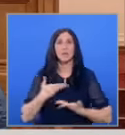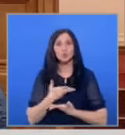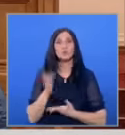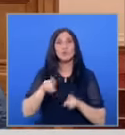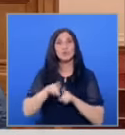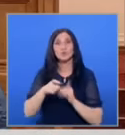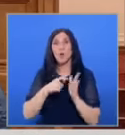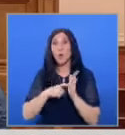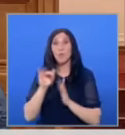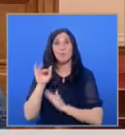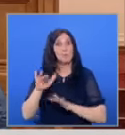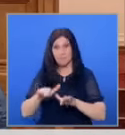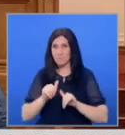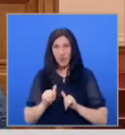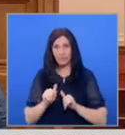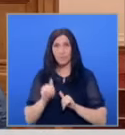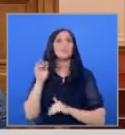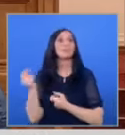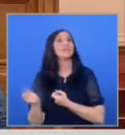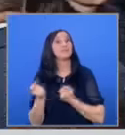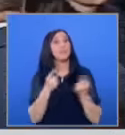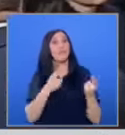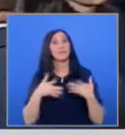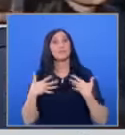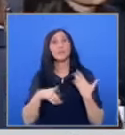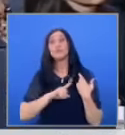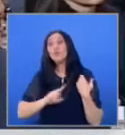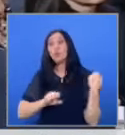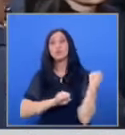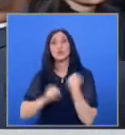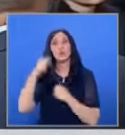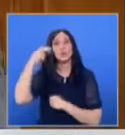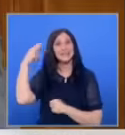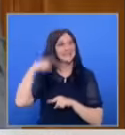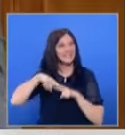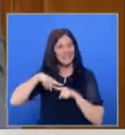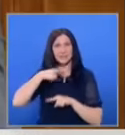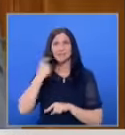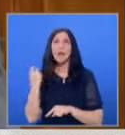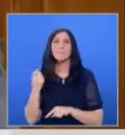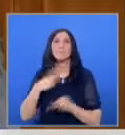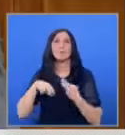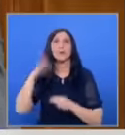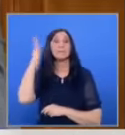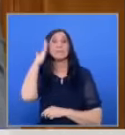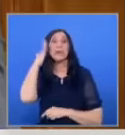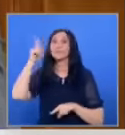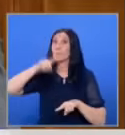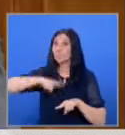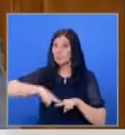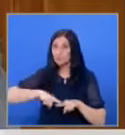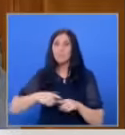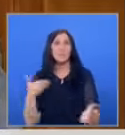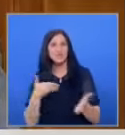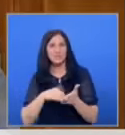след като законът бъде приет, да бъде изпратено искане до Конституционния съд за проверка. Министерство на правосъдието е